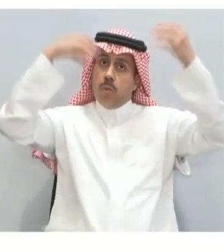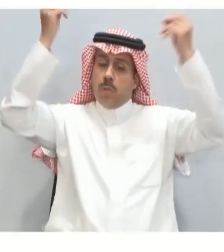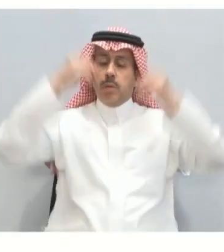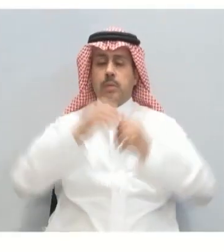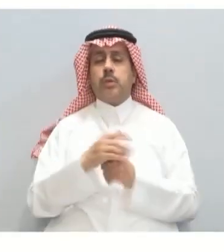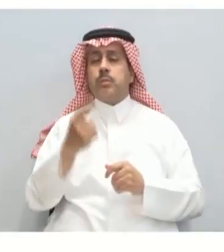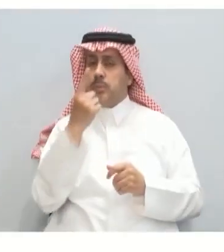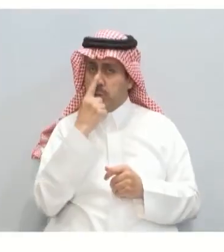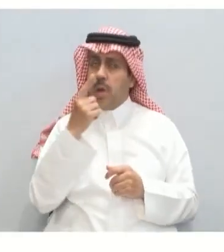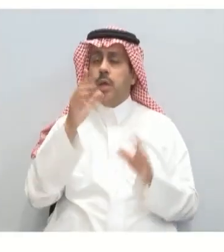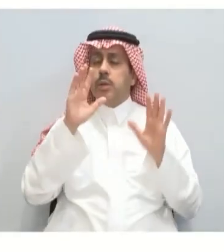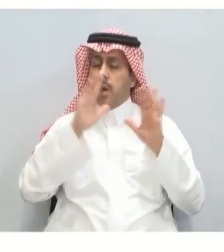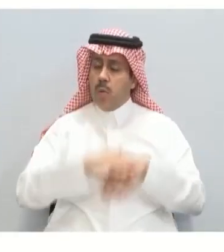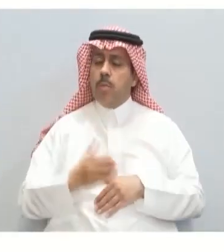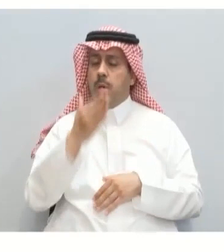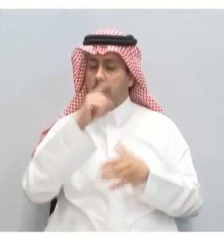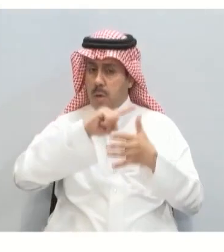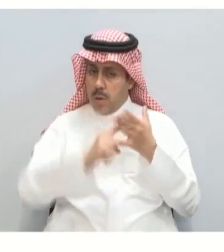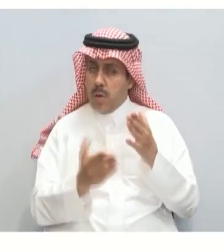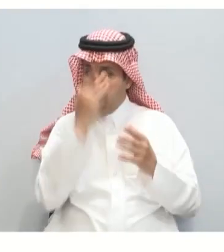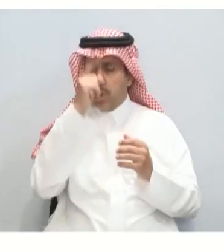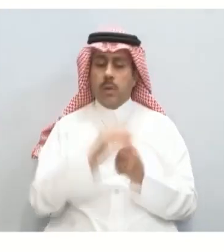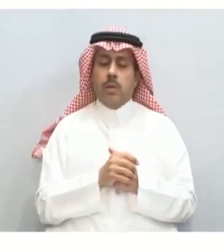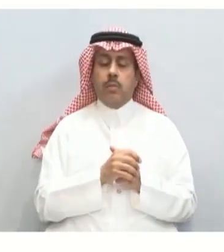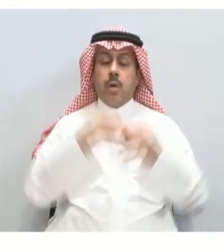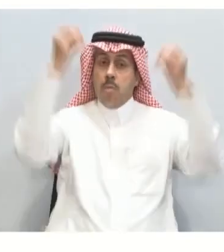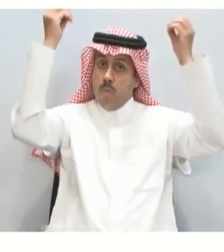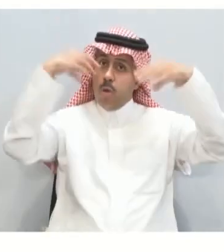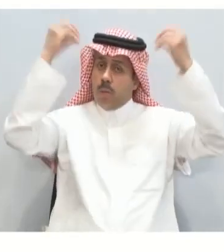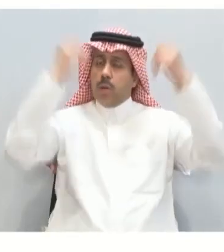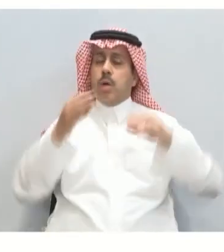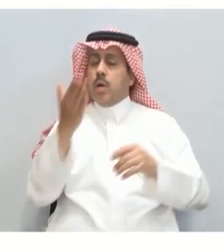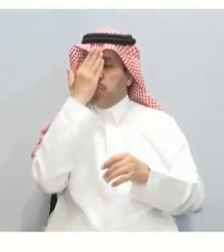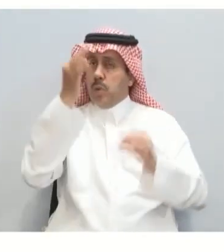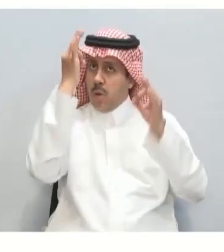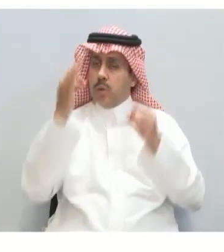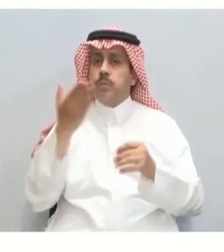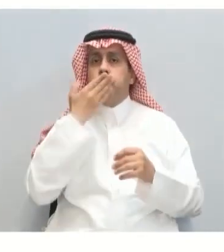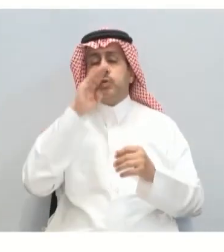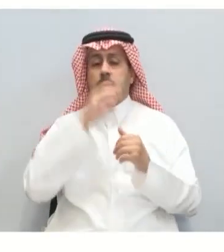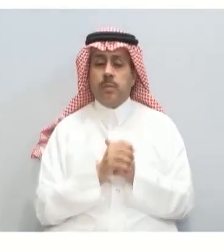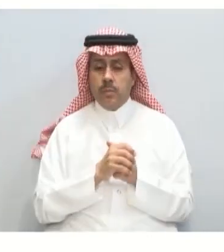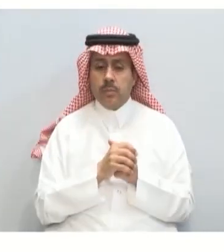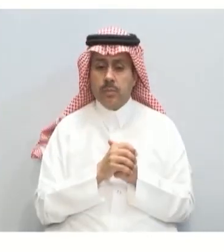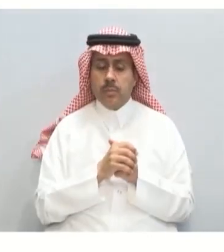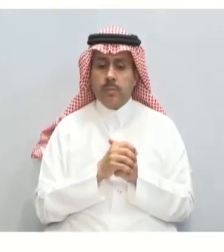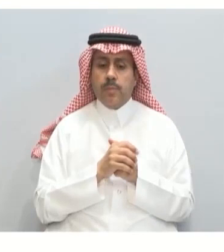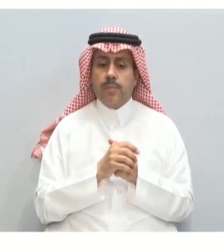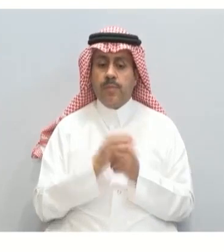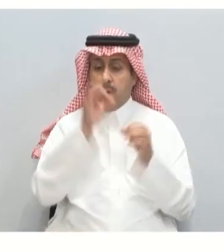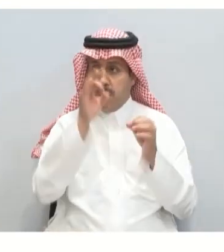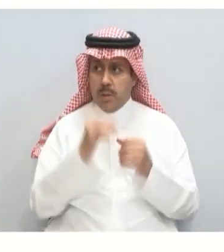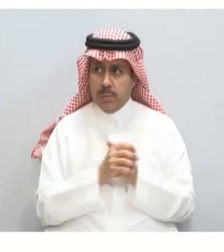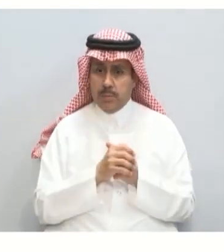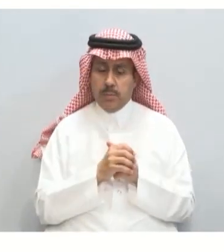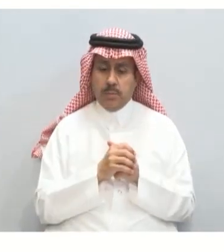بطاعته والثناء عليه في ما انعم عليه من النعم الظاهره والباطنه هذا ما يتعلق ايها الطلاب